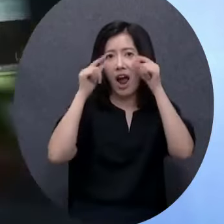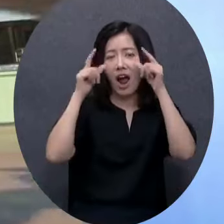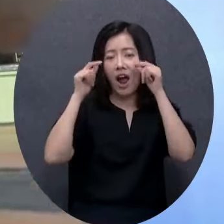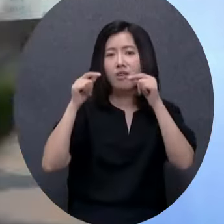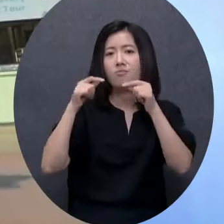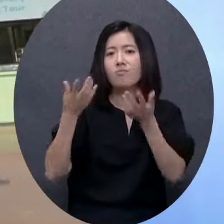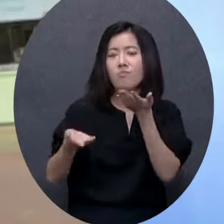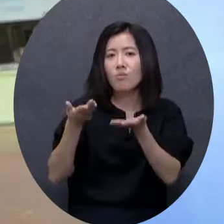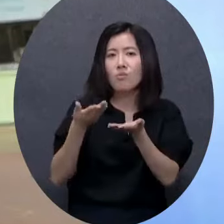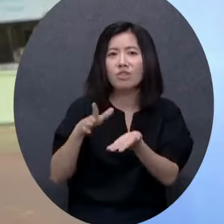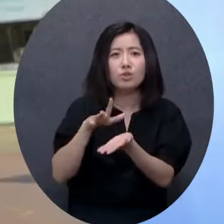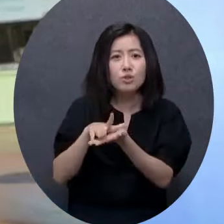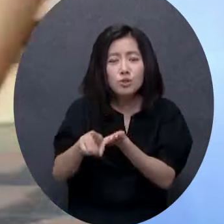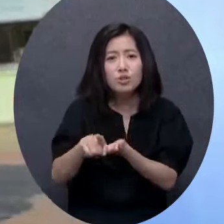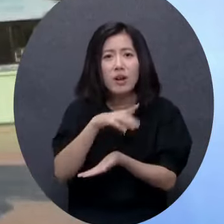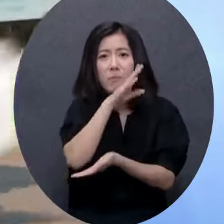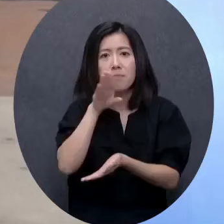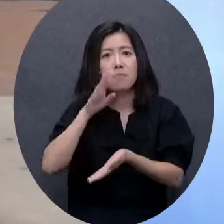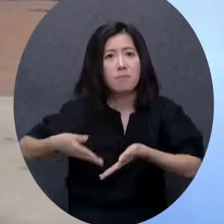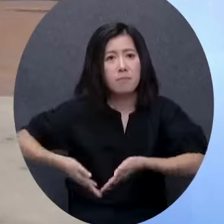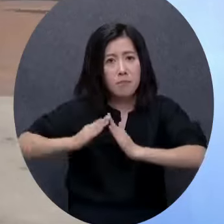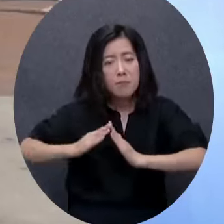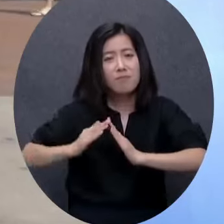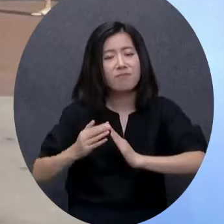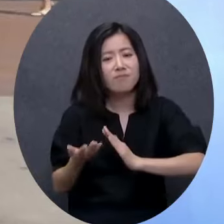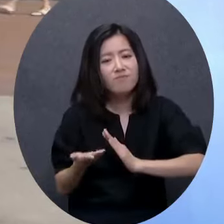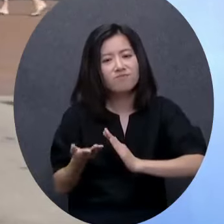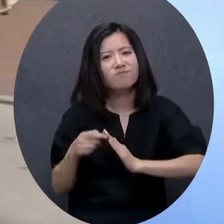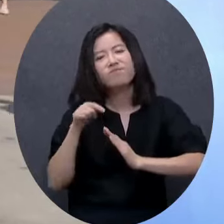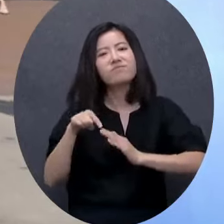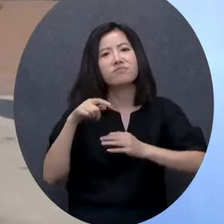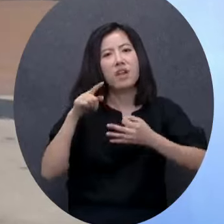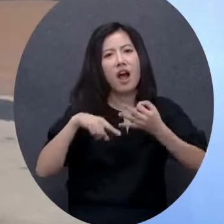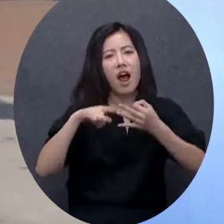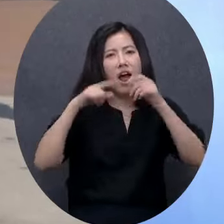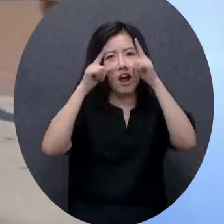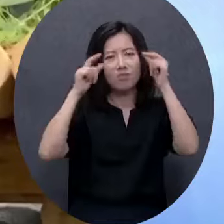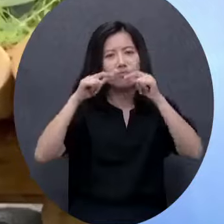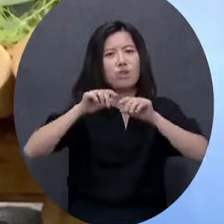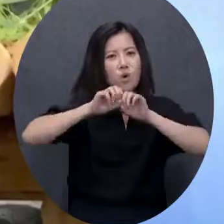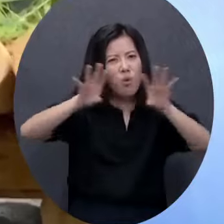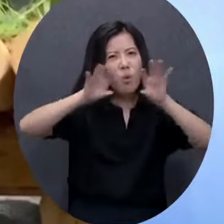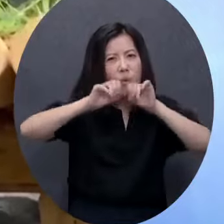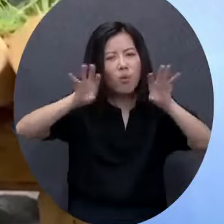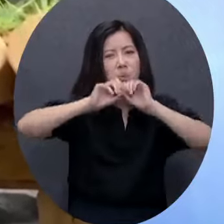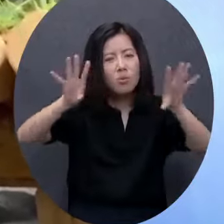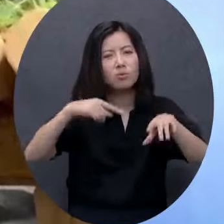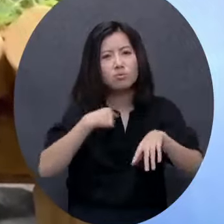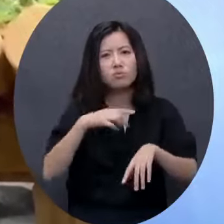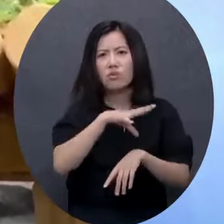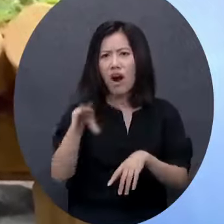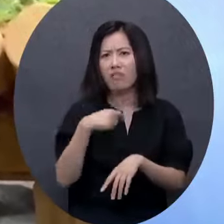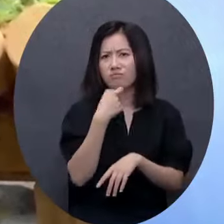貓店啊等等這些東西，我想可以將這個品牌呢是宣揚出去的，我覺得大家都會